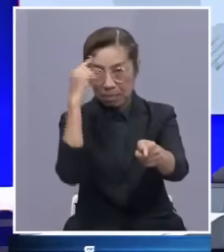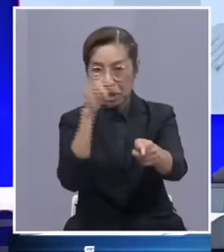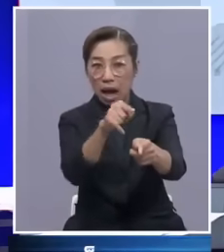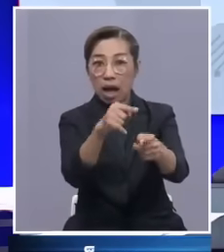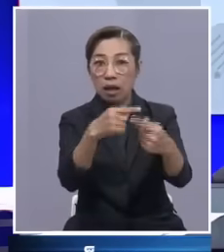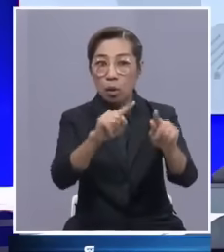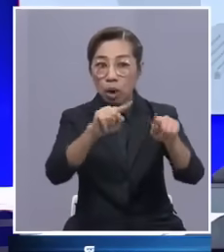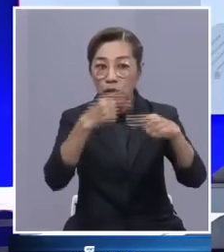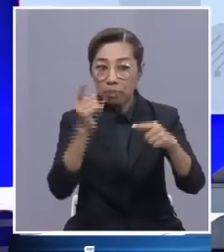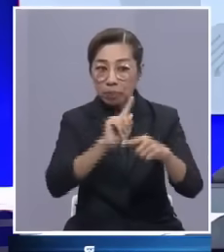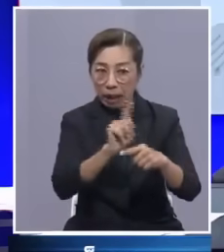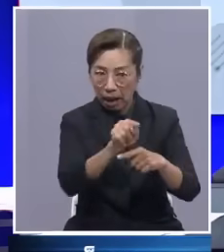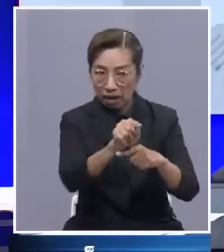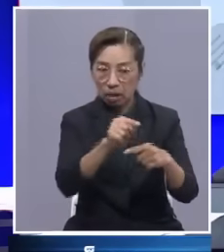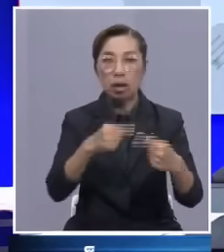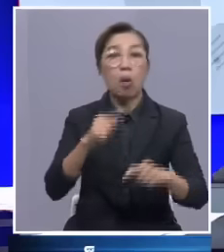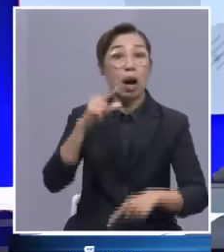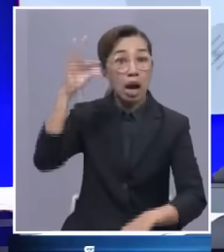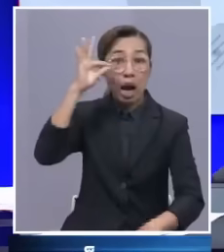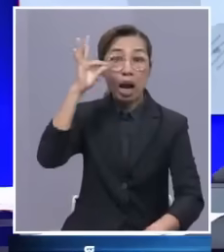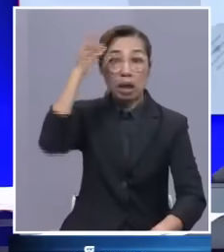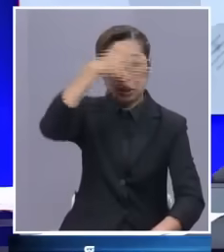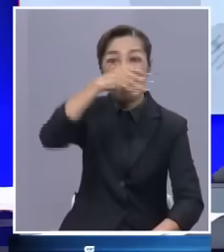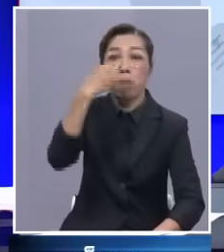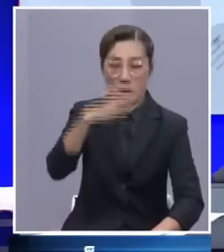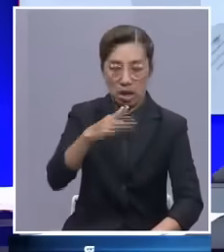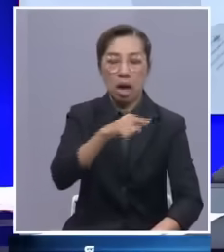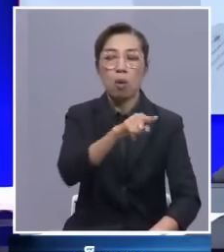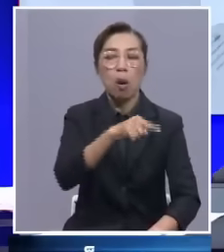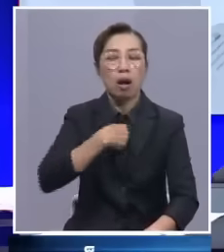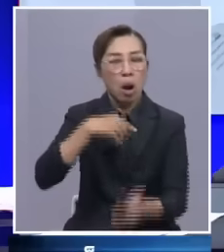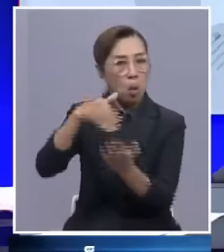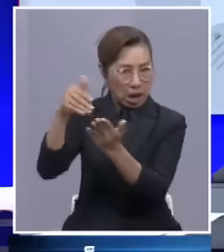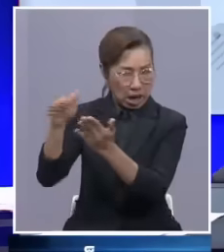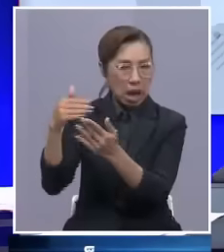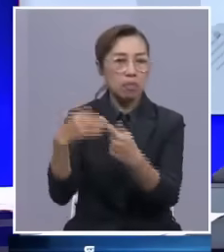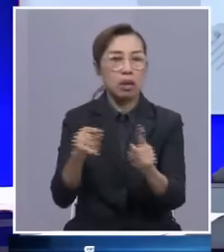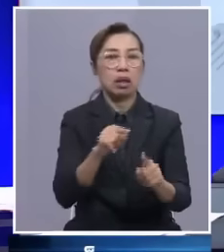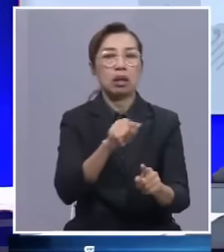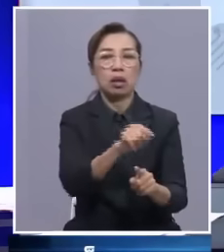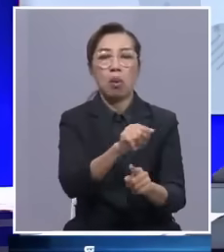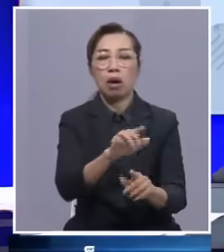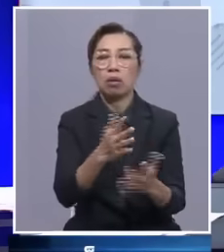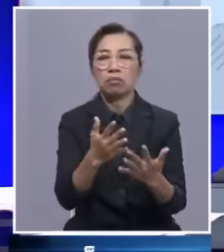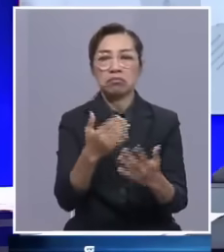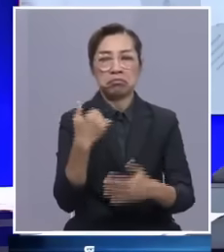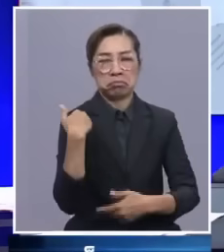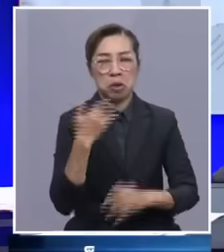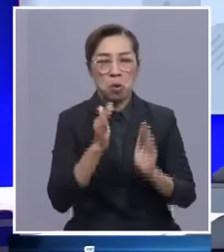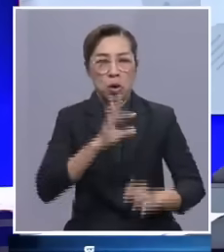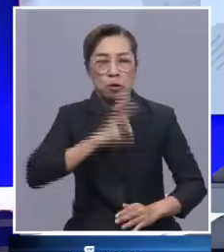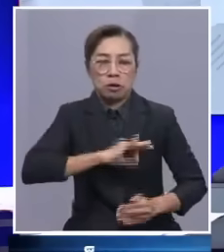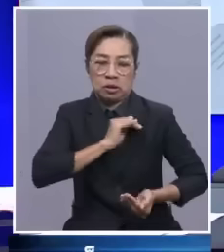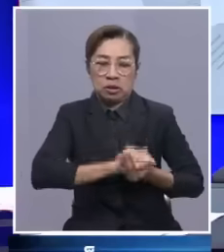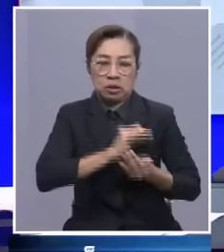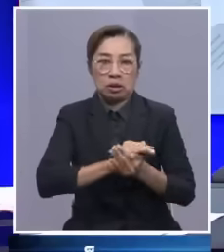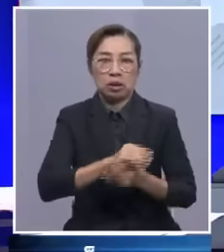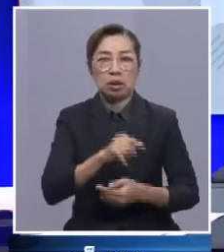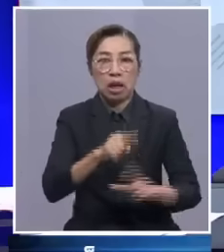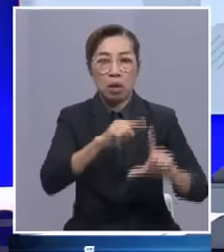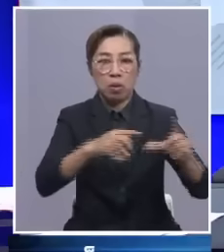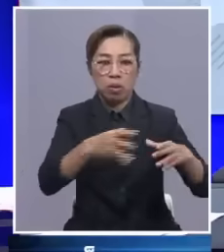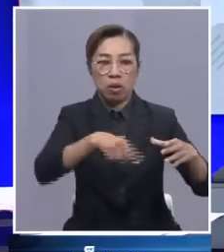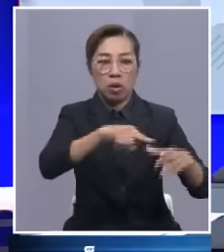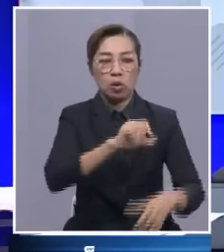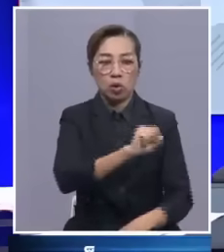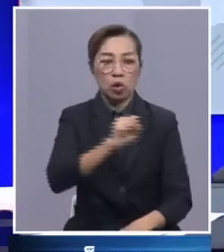่ คุณไอติมเปิดเผยแล้ว และที่สำคัญนะฮะมันมีเหมือนความอัดอั้นตันใจหรือแม้แต่กระทั่งการที่ส.ส.หญิงบางคนในพรร